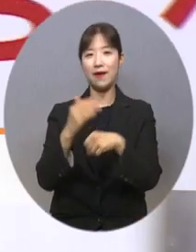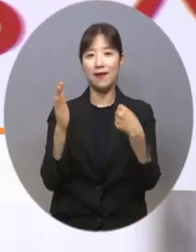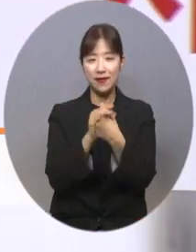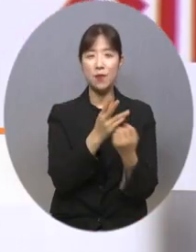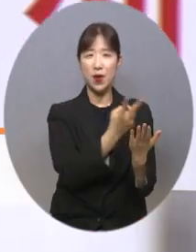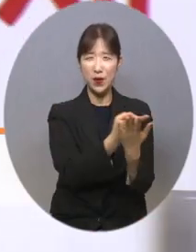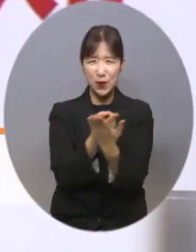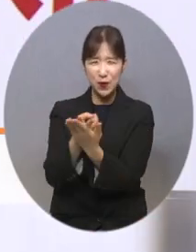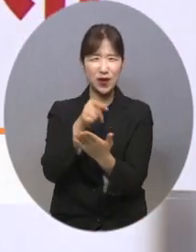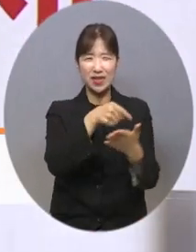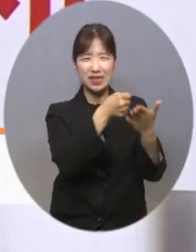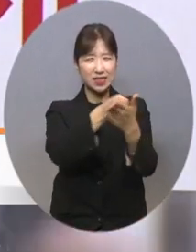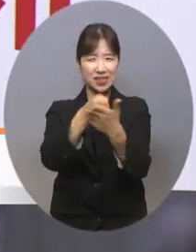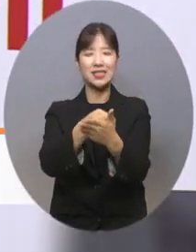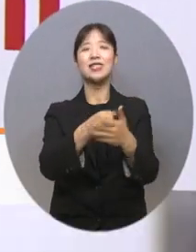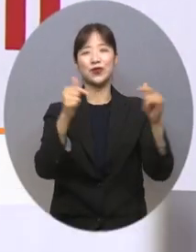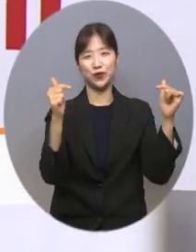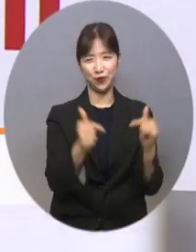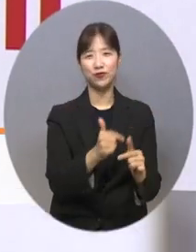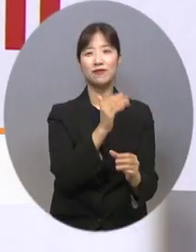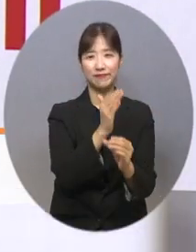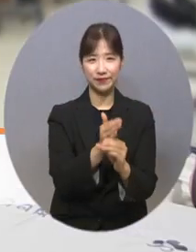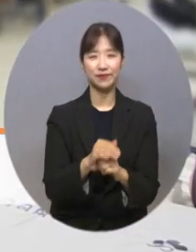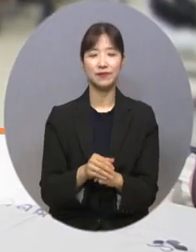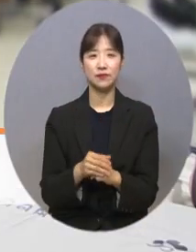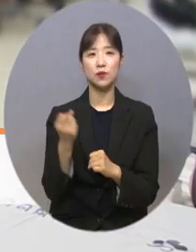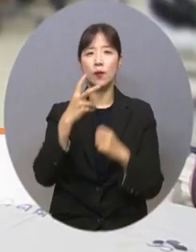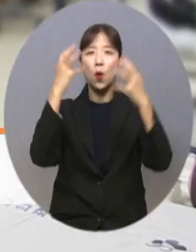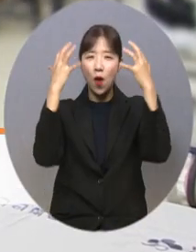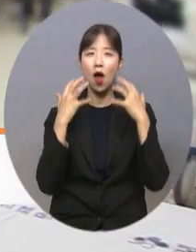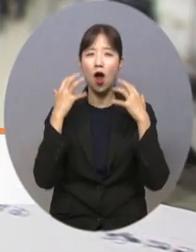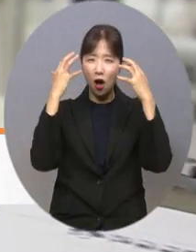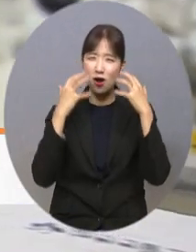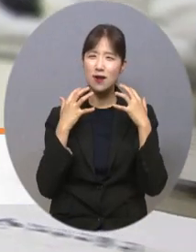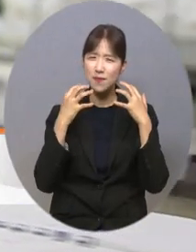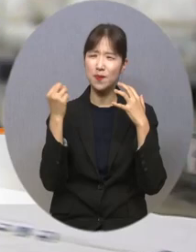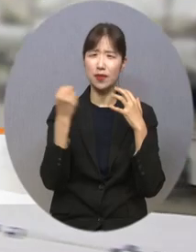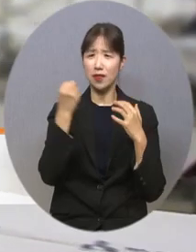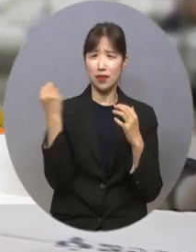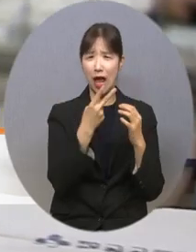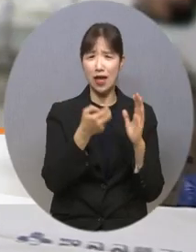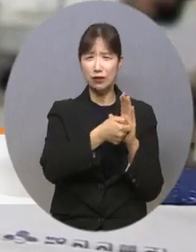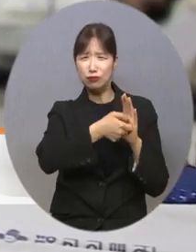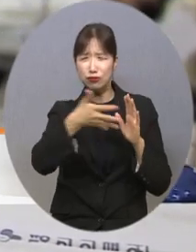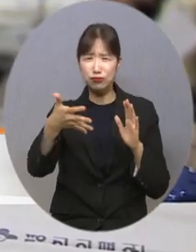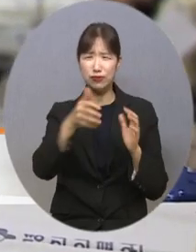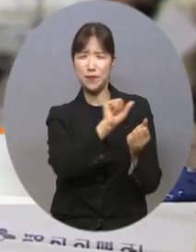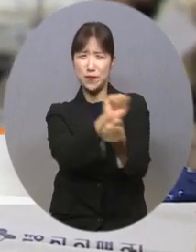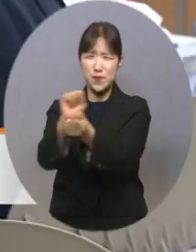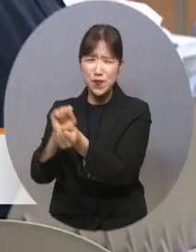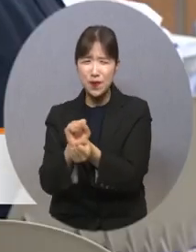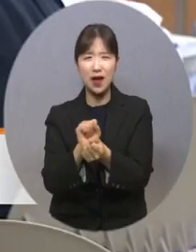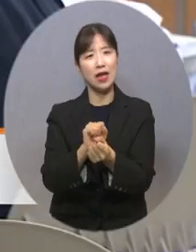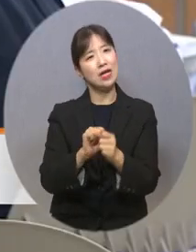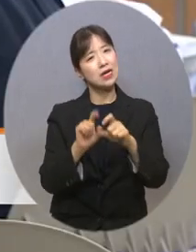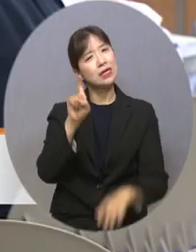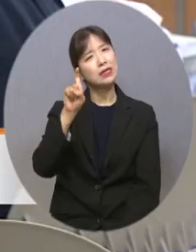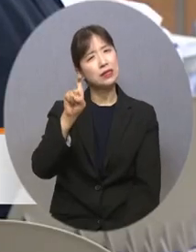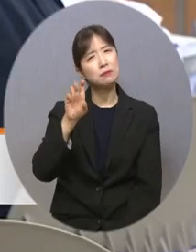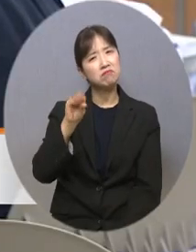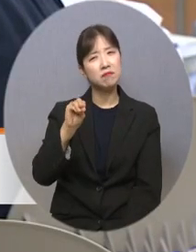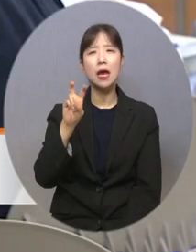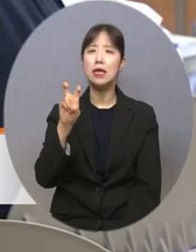병상을 조절하고 있다고 밝혔습니다. 또한 여름철 하반기 재유행과 관련해 전문가들은 10만 명에서 20만